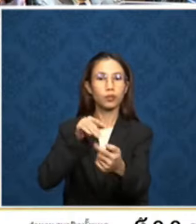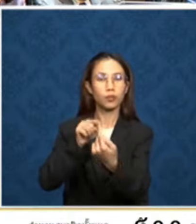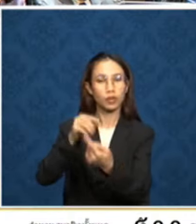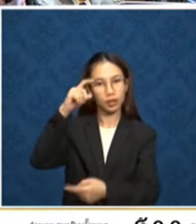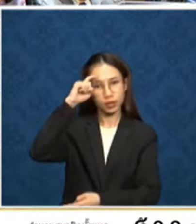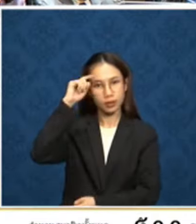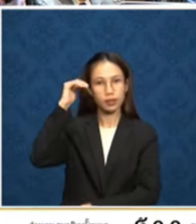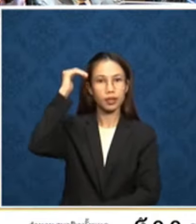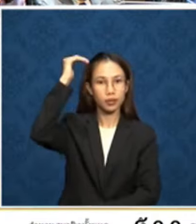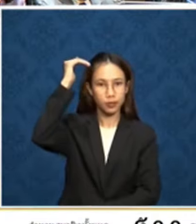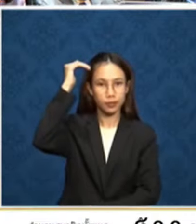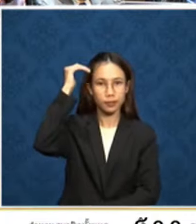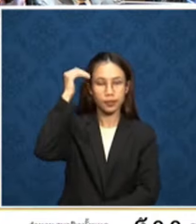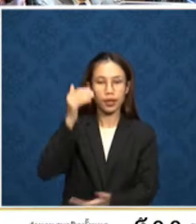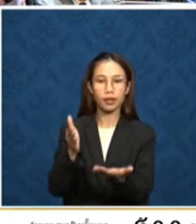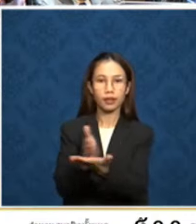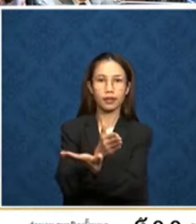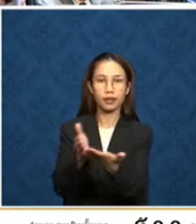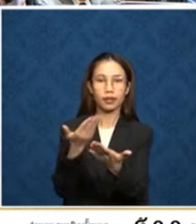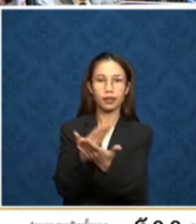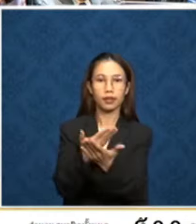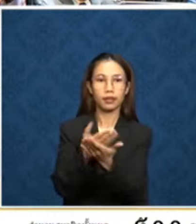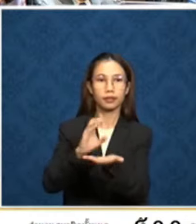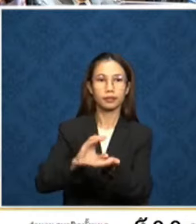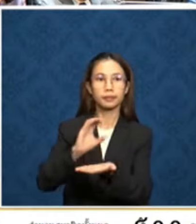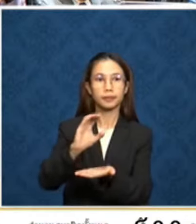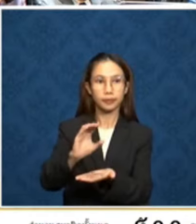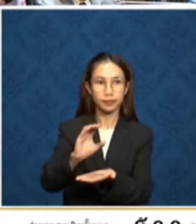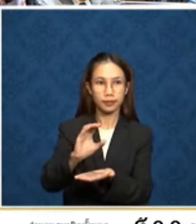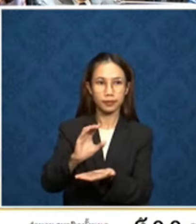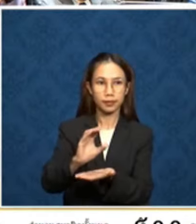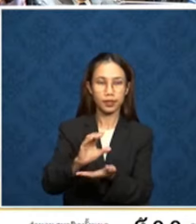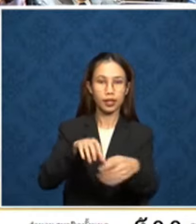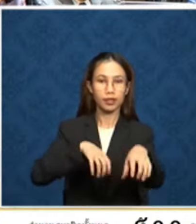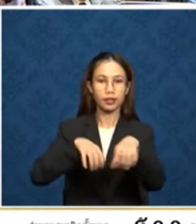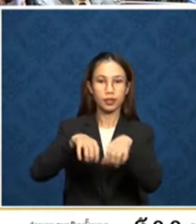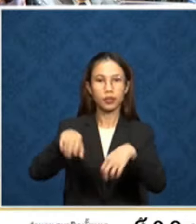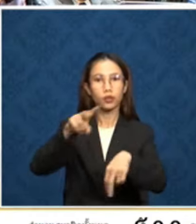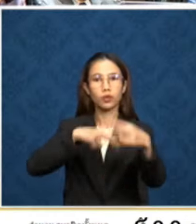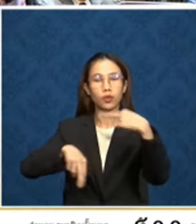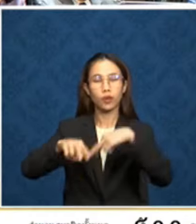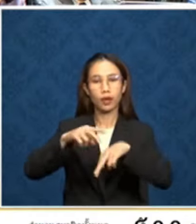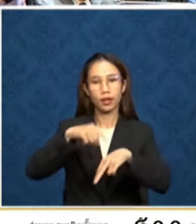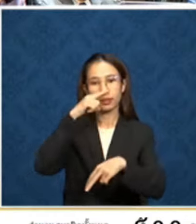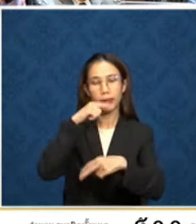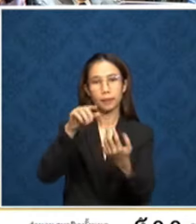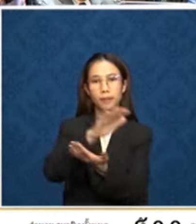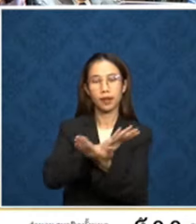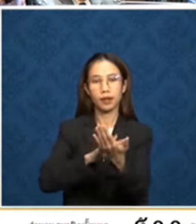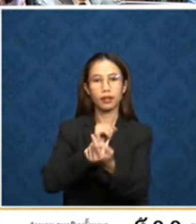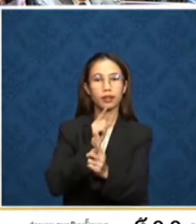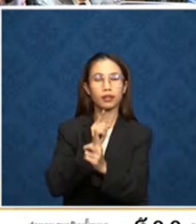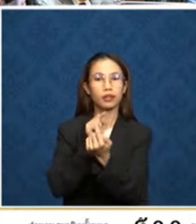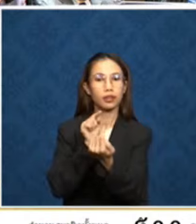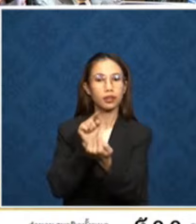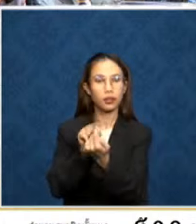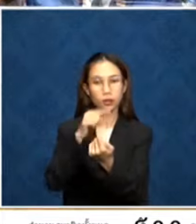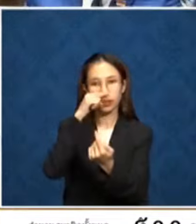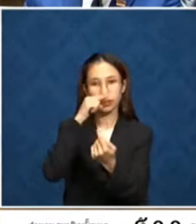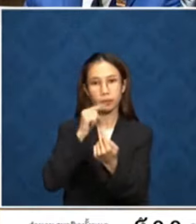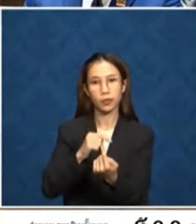ทวีศิลป์ที่จัดสรรงบประมาณการบริหารแผ่นดินได้ตรงกับความต้องการของประชาชนมากที่สุด